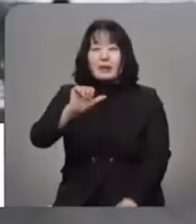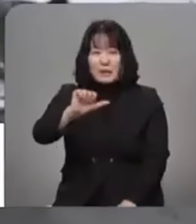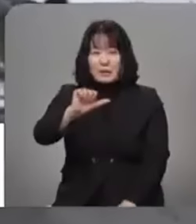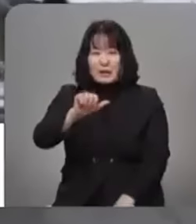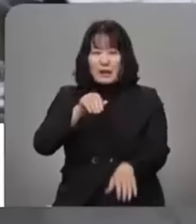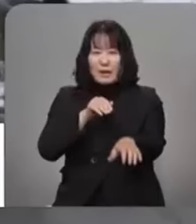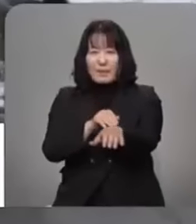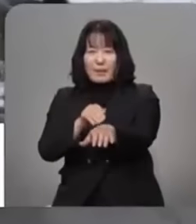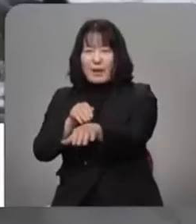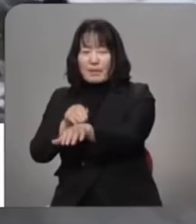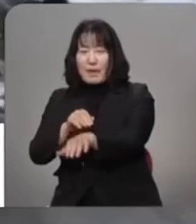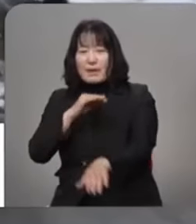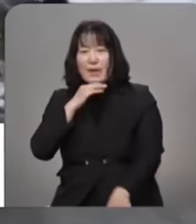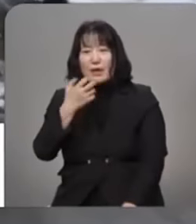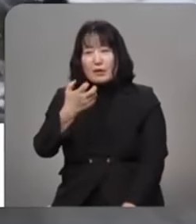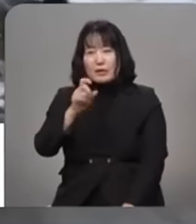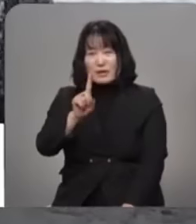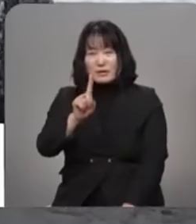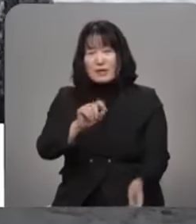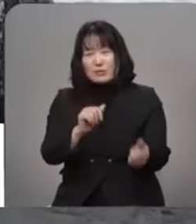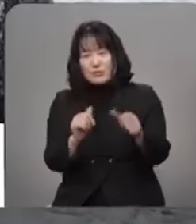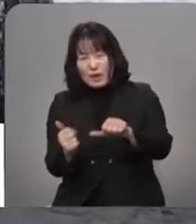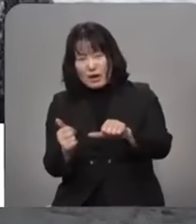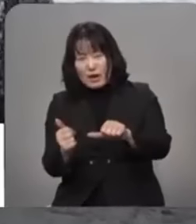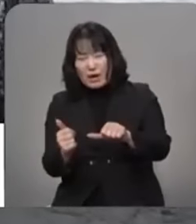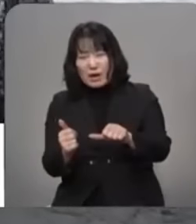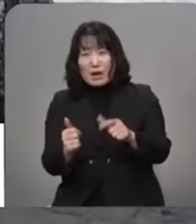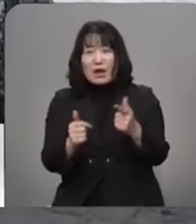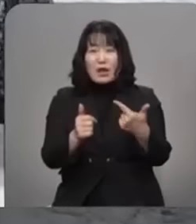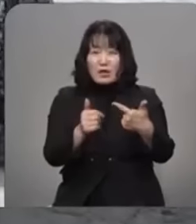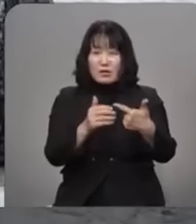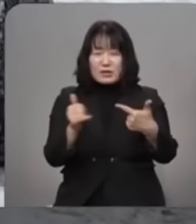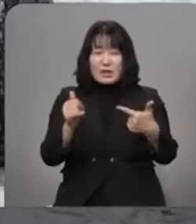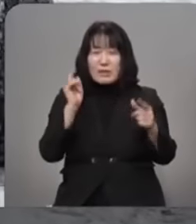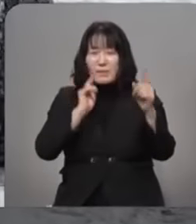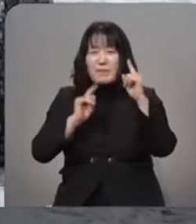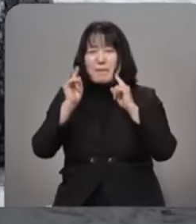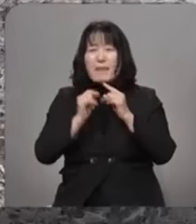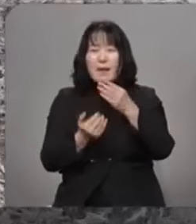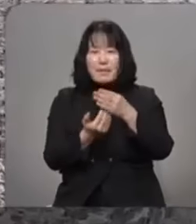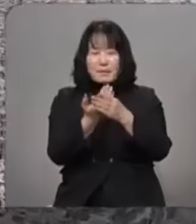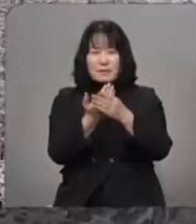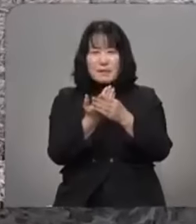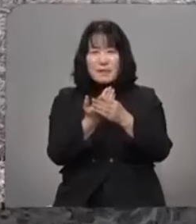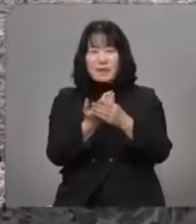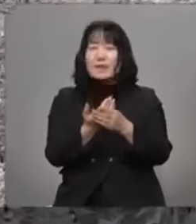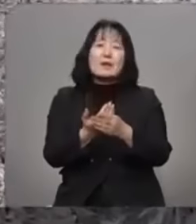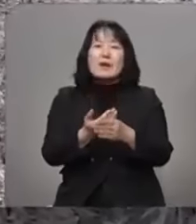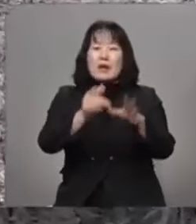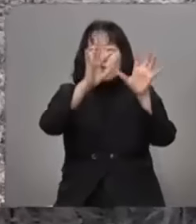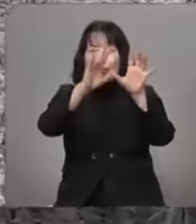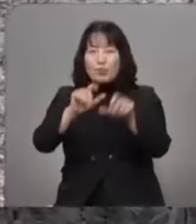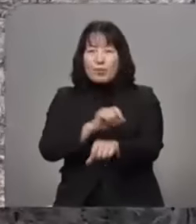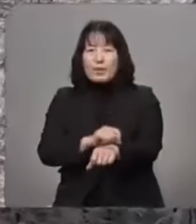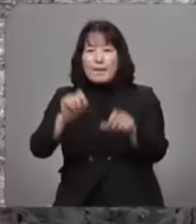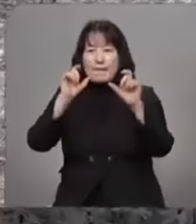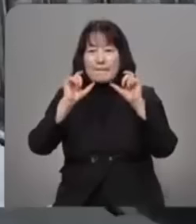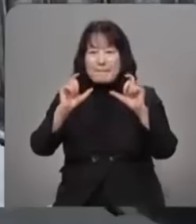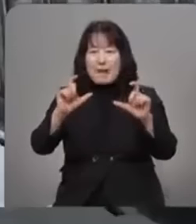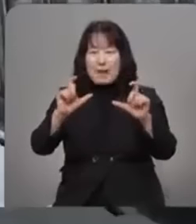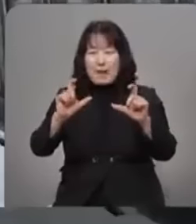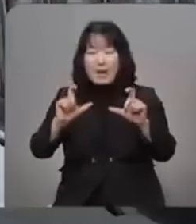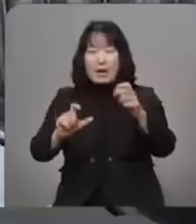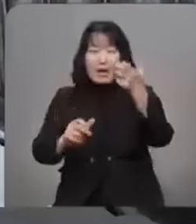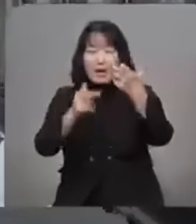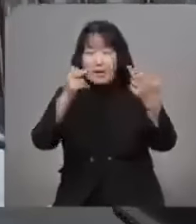부딪혀 여한 살 김모 씨가 숨지고 여섯 명이 크고 작은 부상을 입었습니다 대설 특보가 내려진 강원 영서와 산간